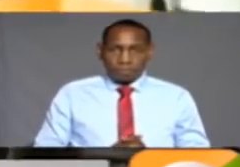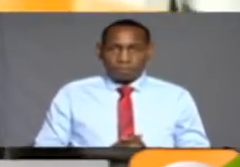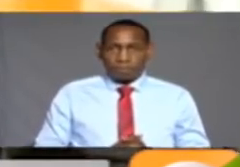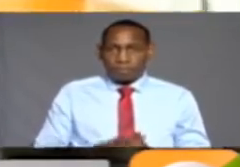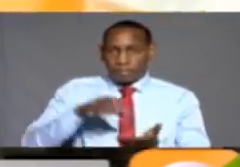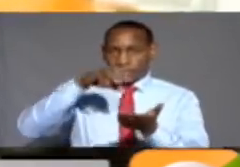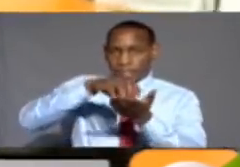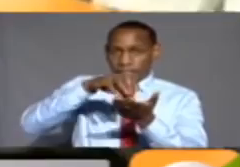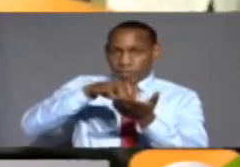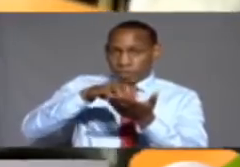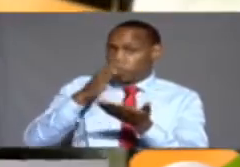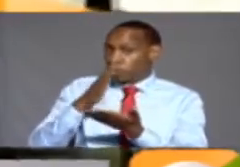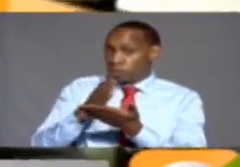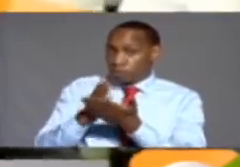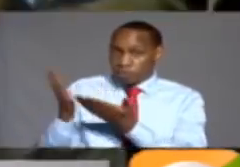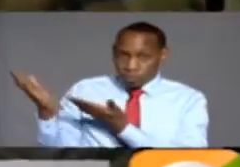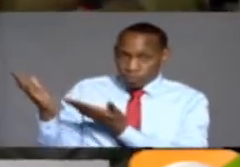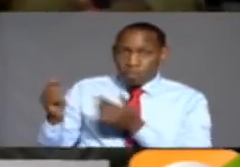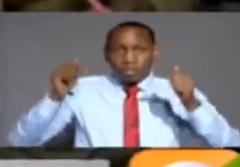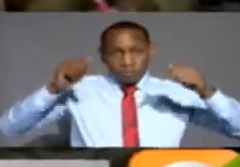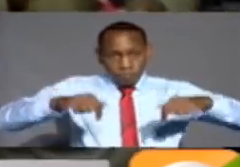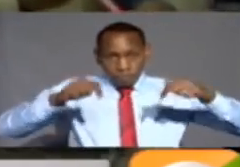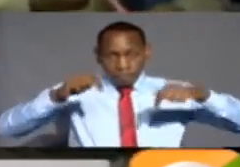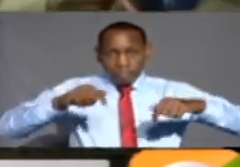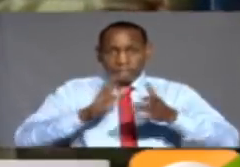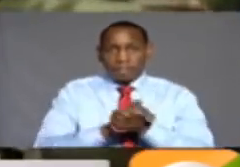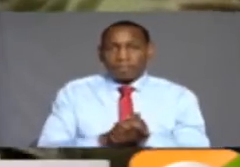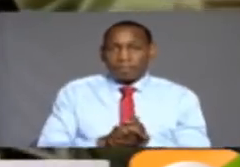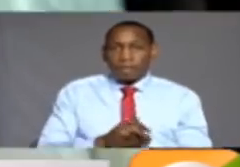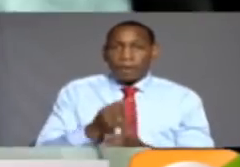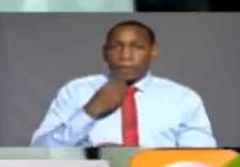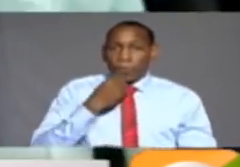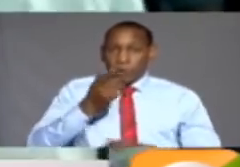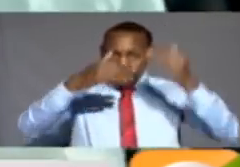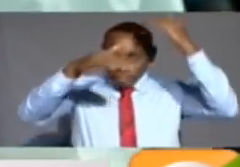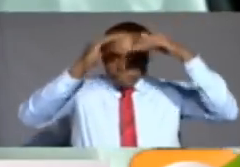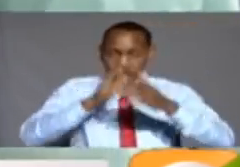Ndiyo taswira halisi iliyodhihirika hii leo katika chuo cha utabibu cha Moi.